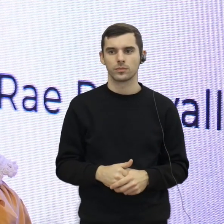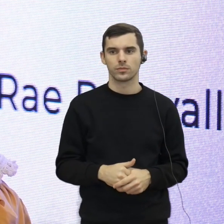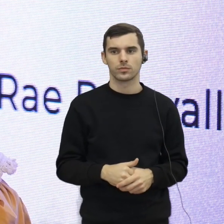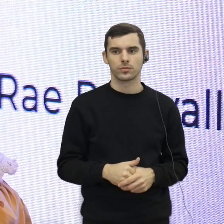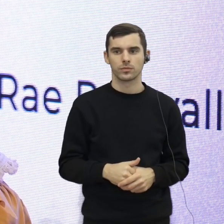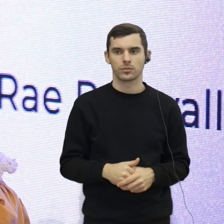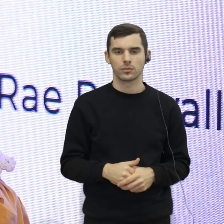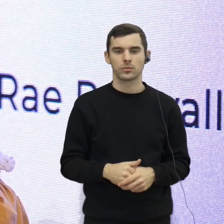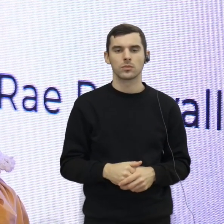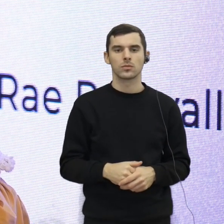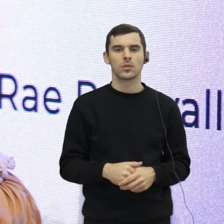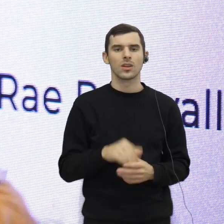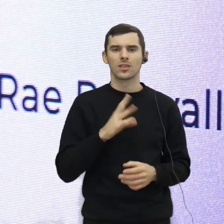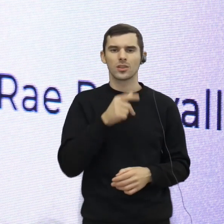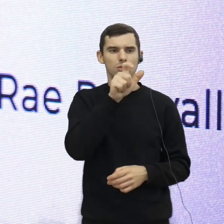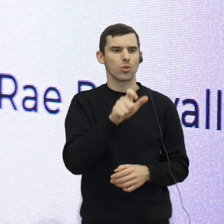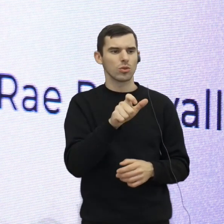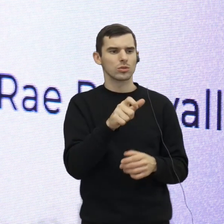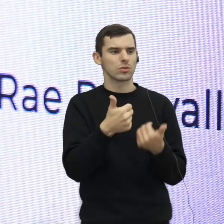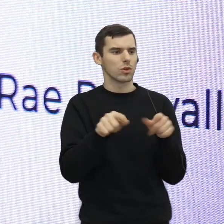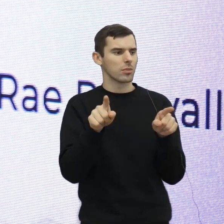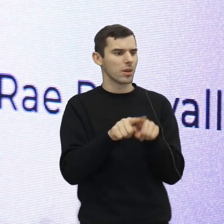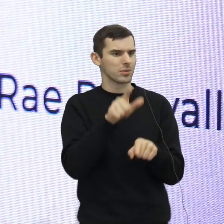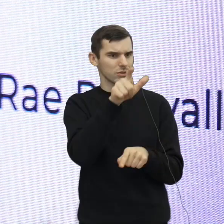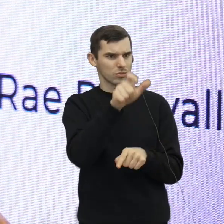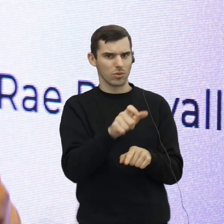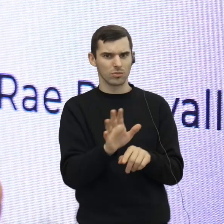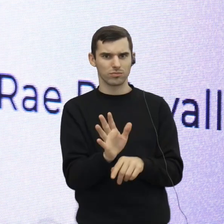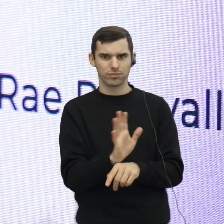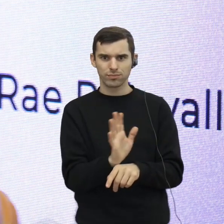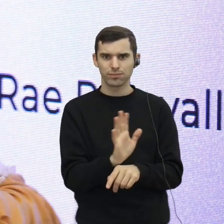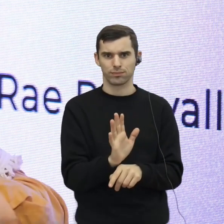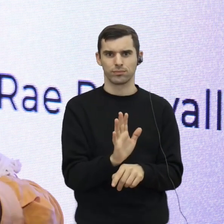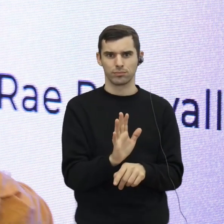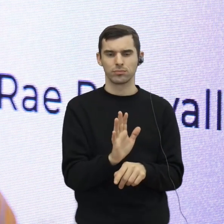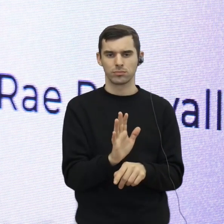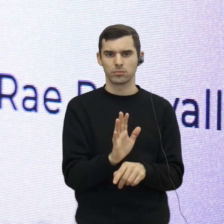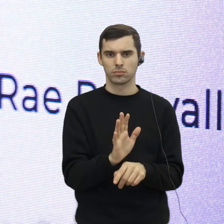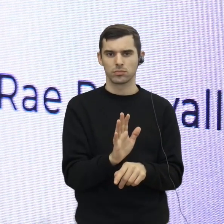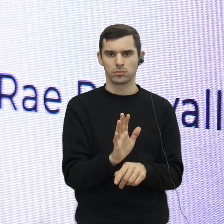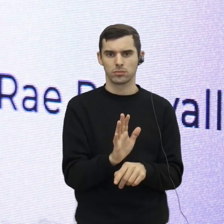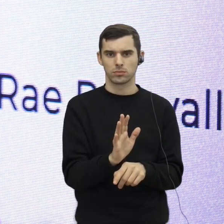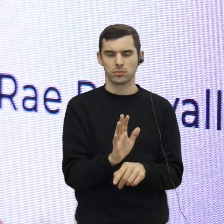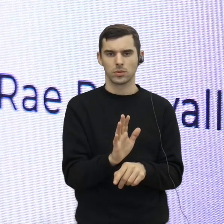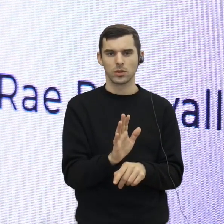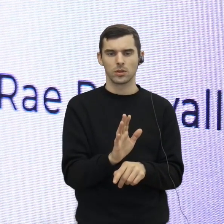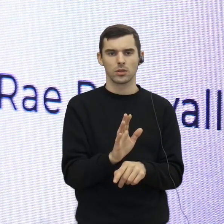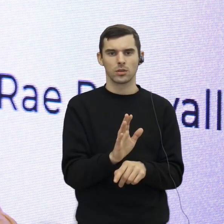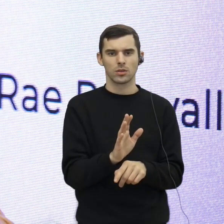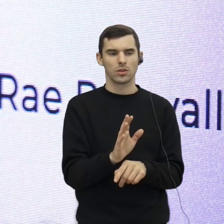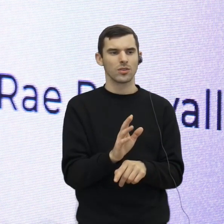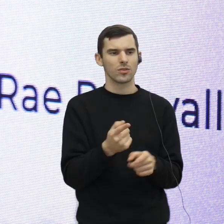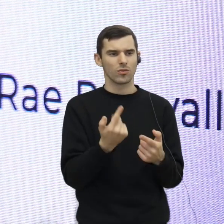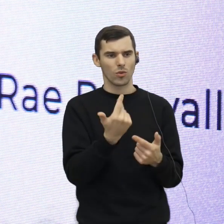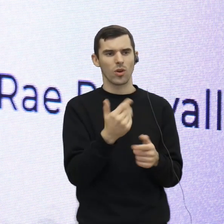veikia neapykanta ir jos visos formos, kad tu matai žmogų ne kaip žmogų,